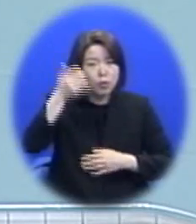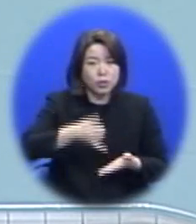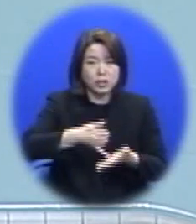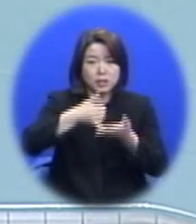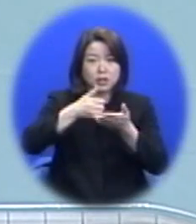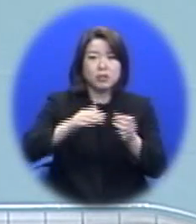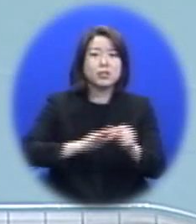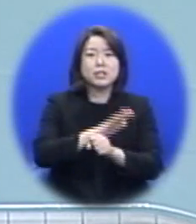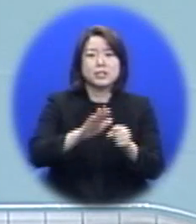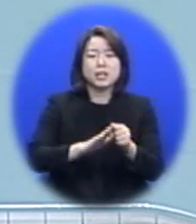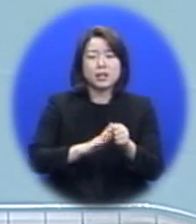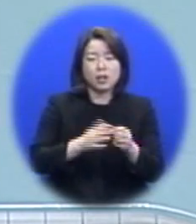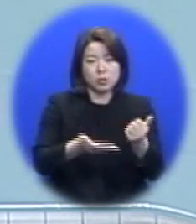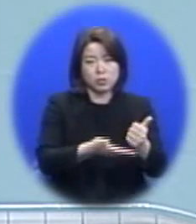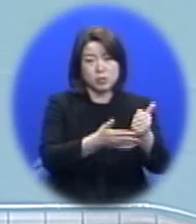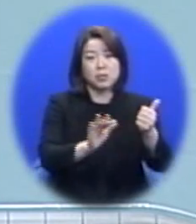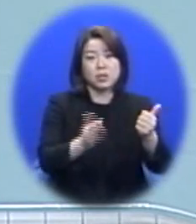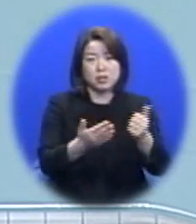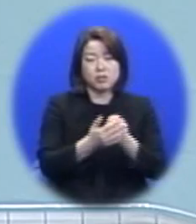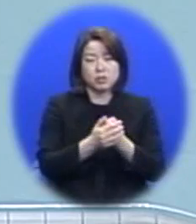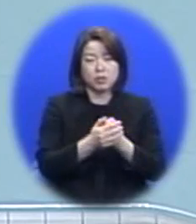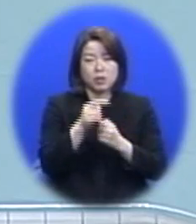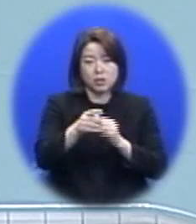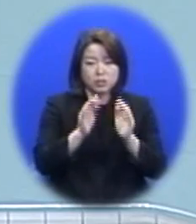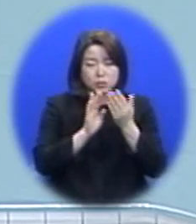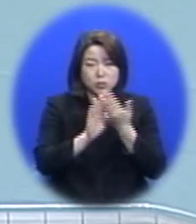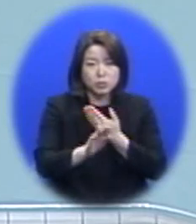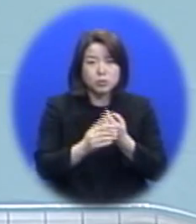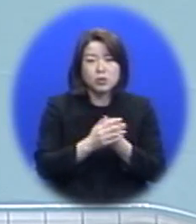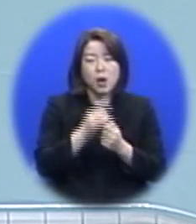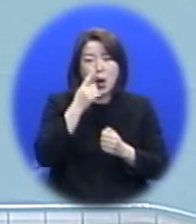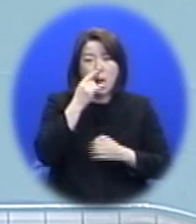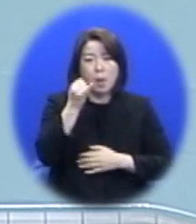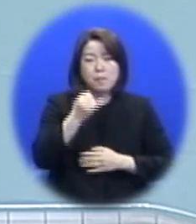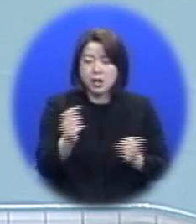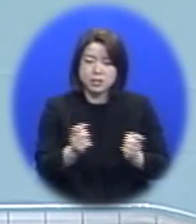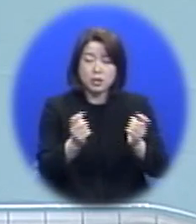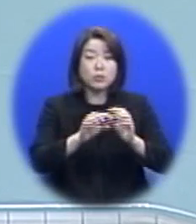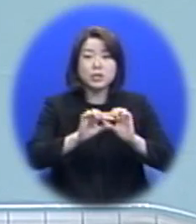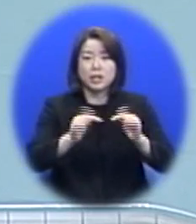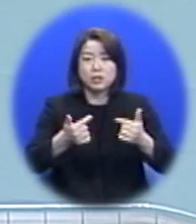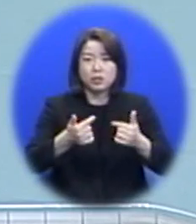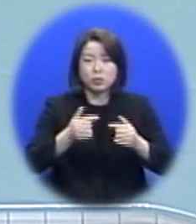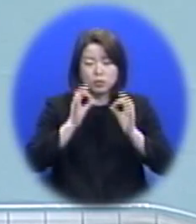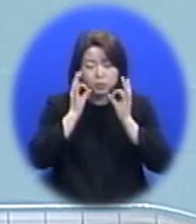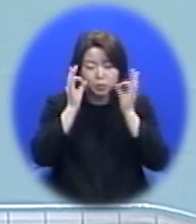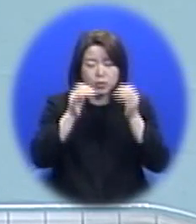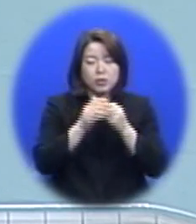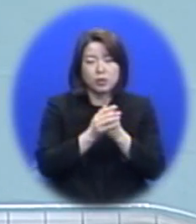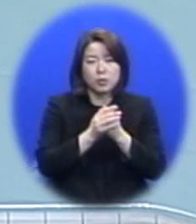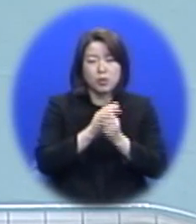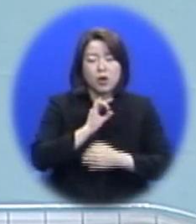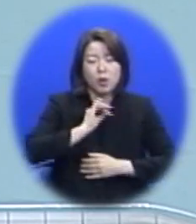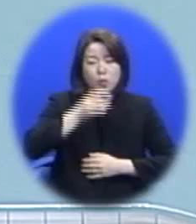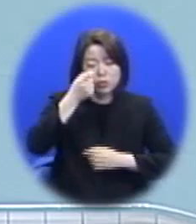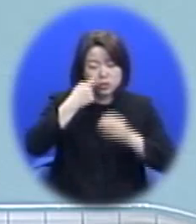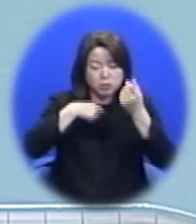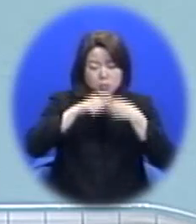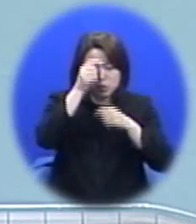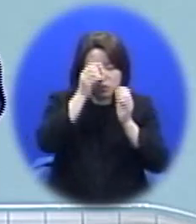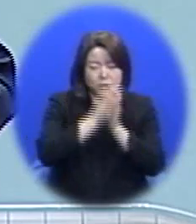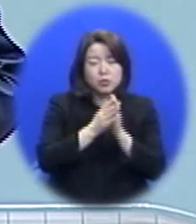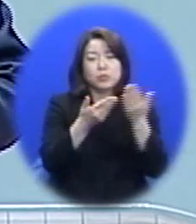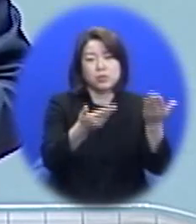됐습니다. 그 후부터는 엄마와 부딪히지 않으려고 애를 썼고 오직 눈물로 기도하였습니다.